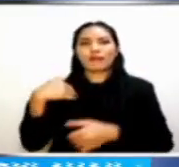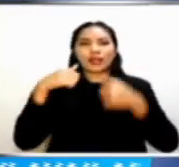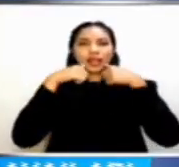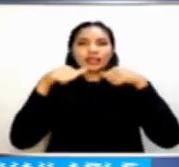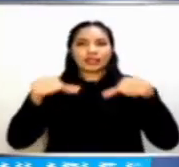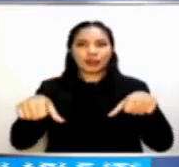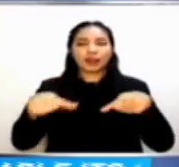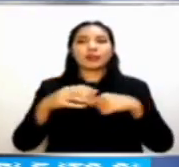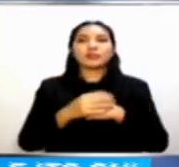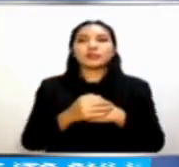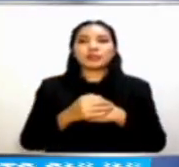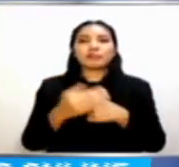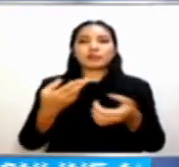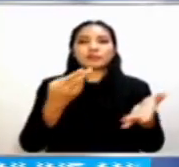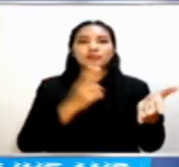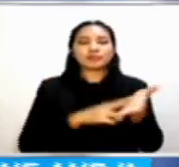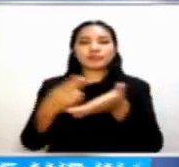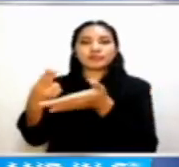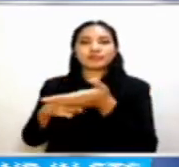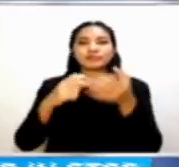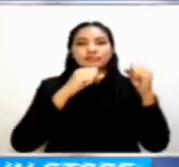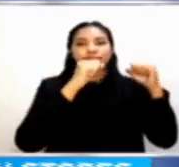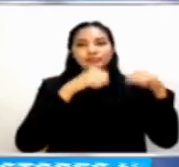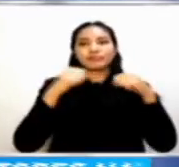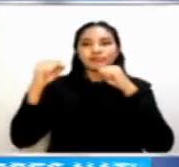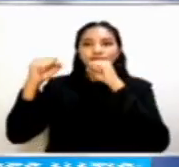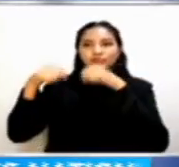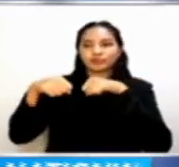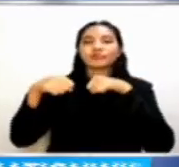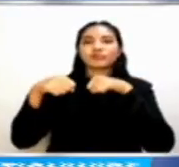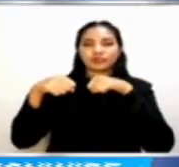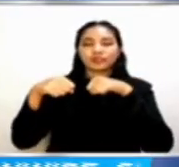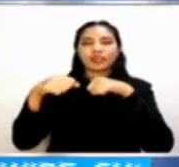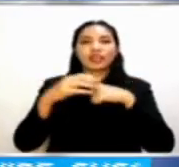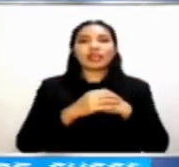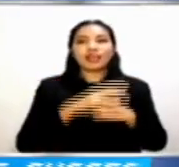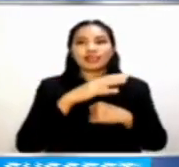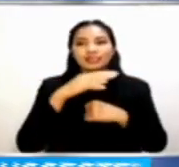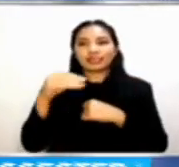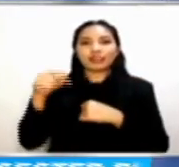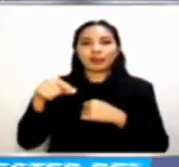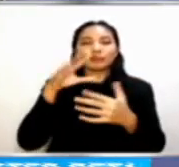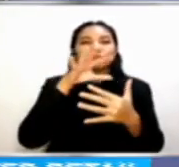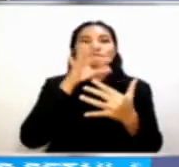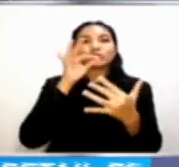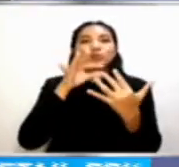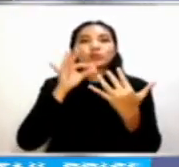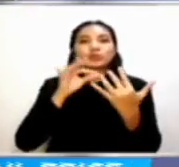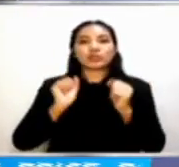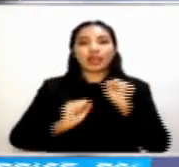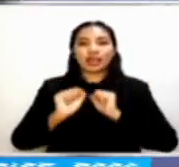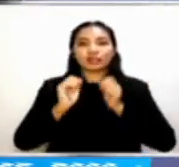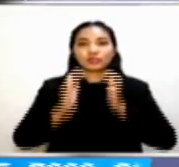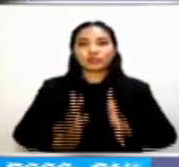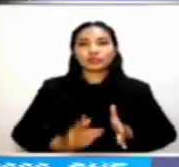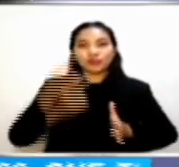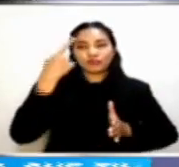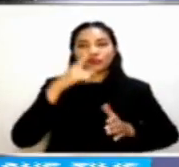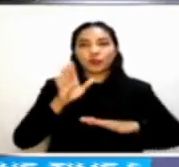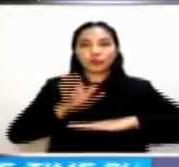rin ang kasunduan sa global publication rights ng serye at mamimili na ng cast para sa musical. Target itong ipalabas